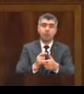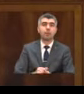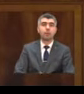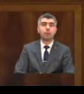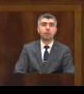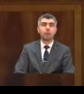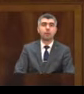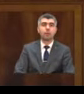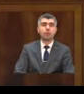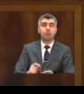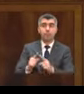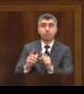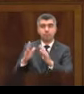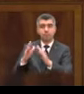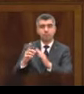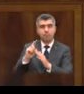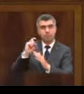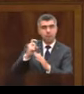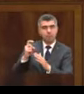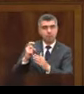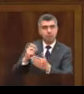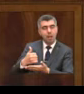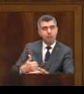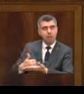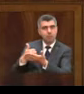بالنسبة للمؤسسات تم صرف المنحة